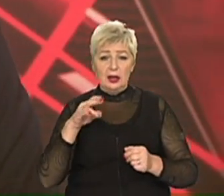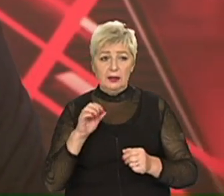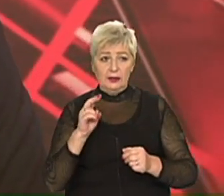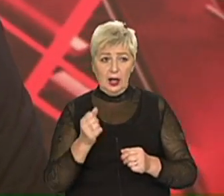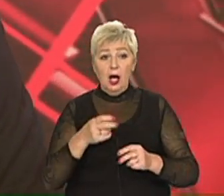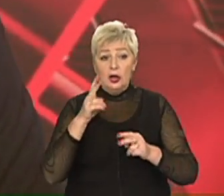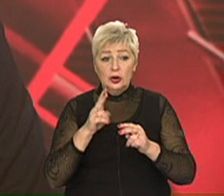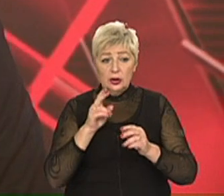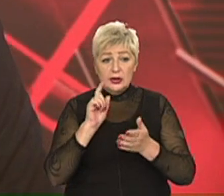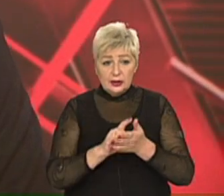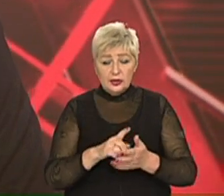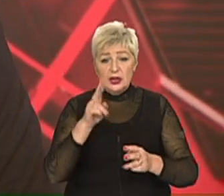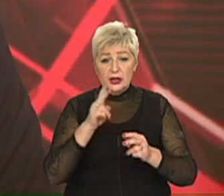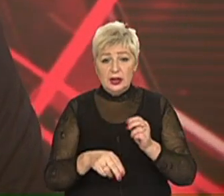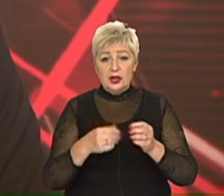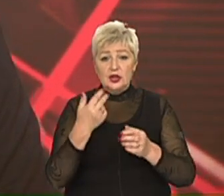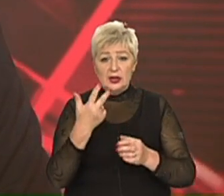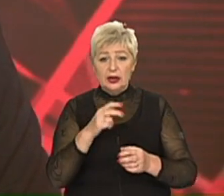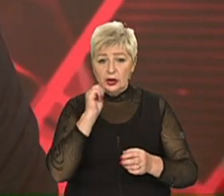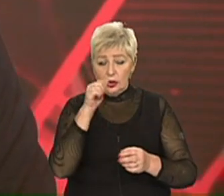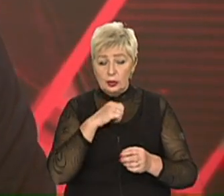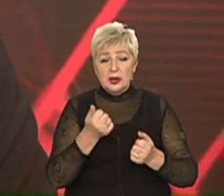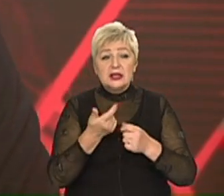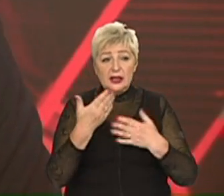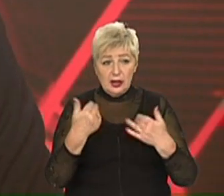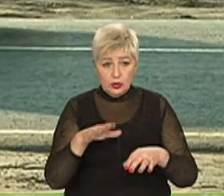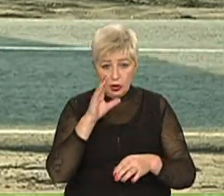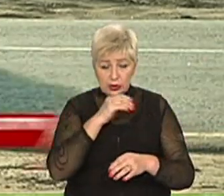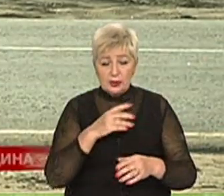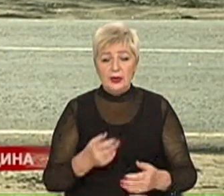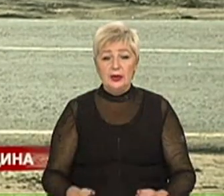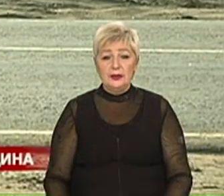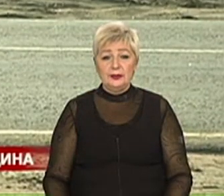роки. Скільки вже встигли зробити, Людмила Литвиненко розкаже.